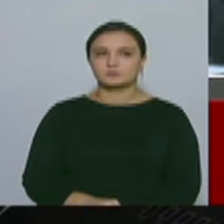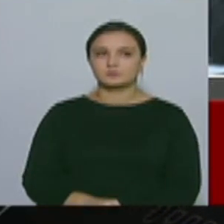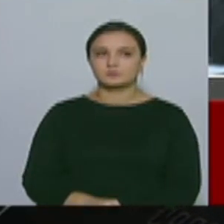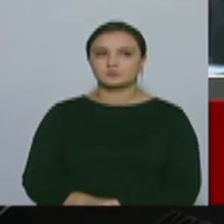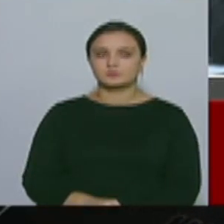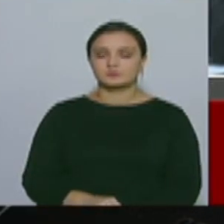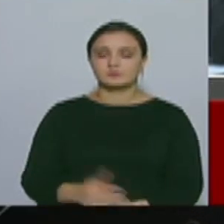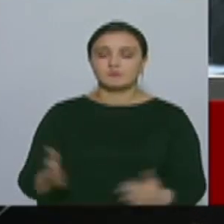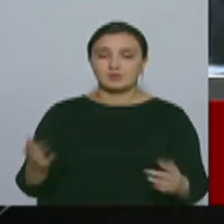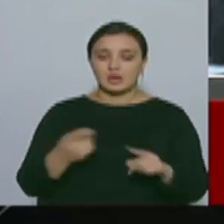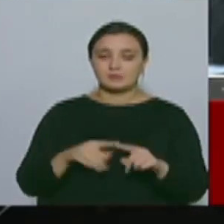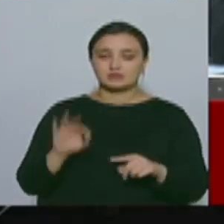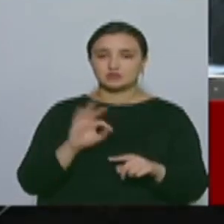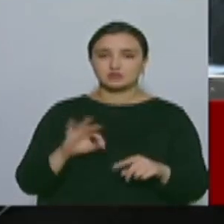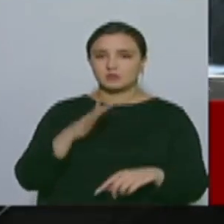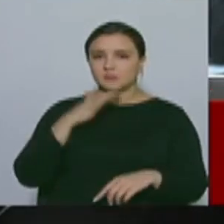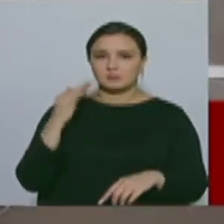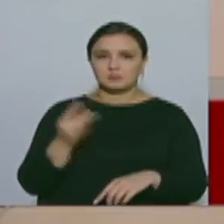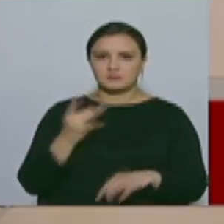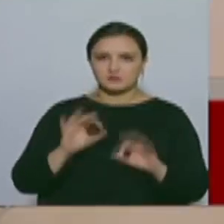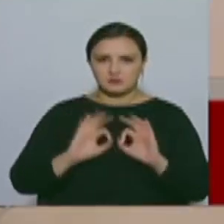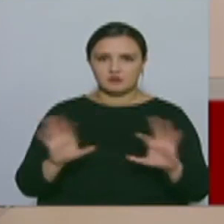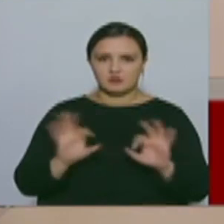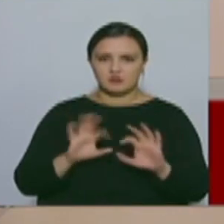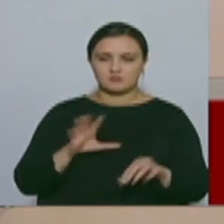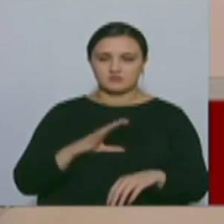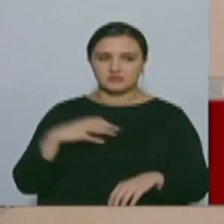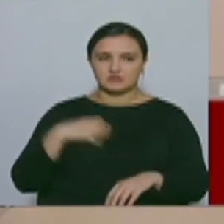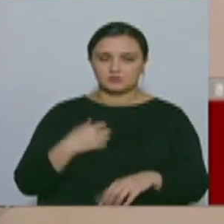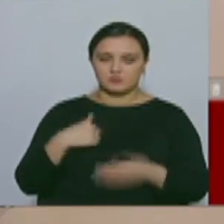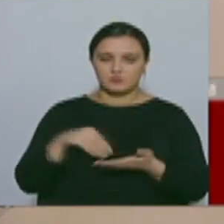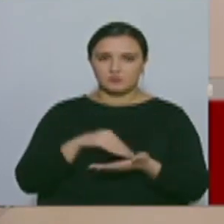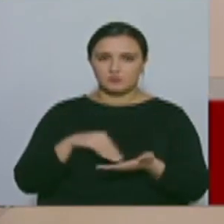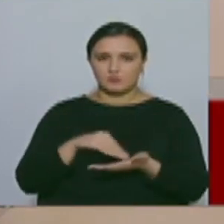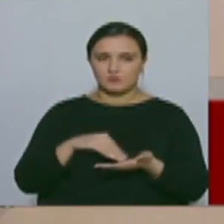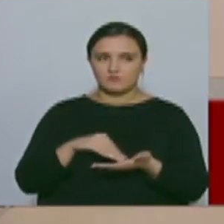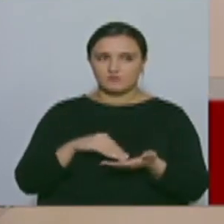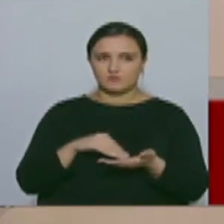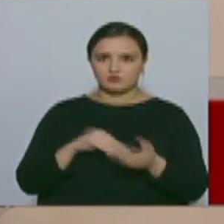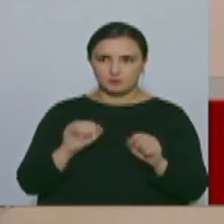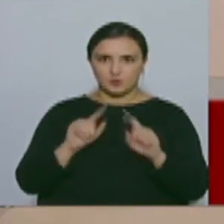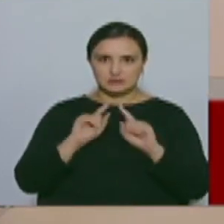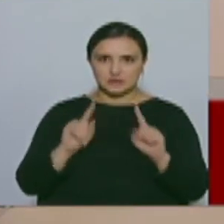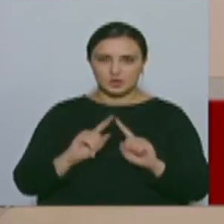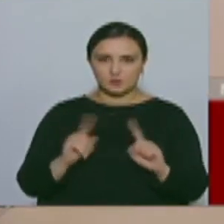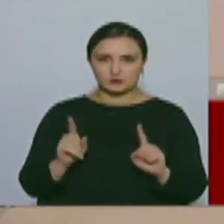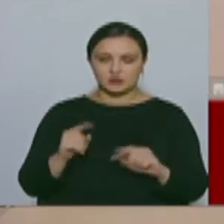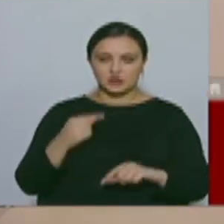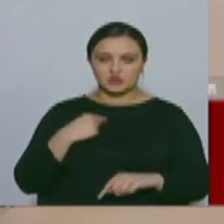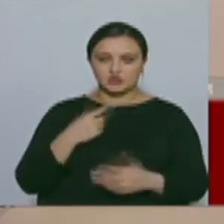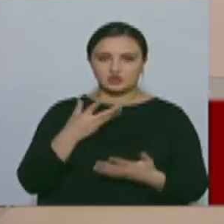ესე გამის შესახებ ჩვენც ბევრჯერ გვაქვს დალაპარაკები და სამწუხაროდ კიდევ ვიწევს გამეორება მიუხედავად იმისა რა უცნაურადაც არ უნდა ჟღერდეს